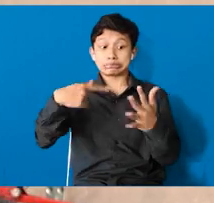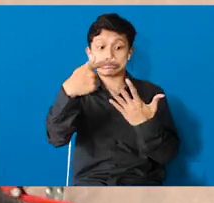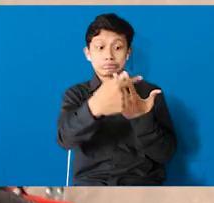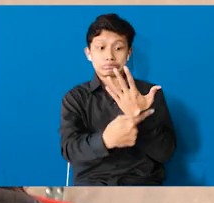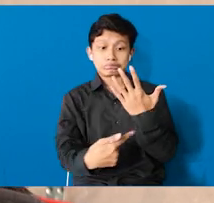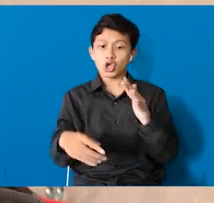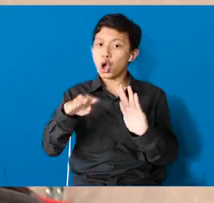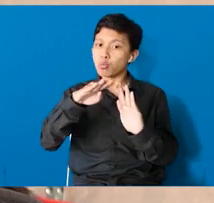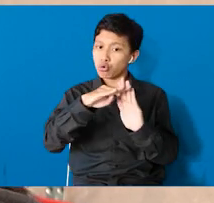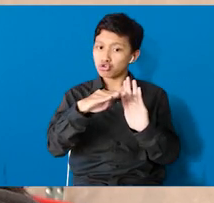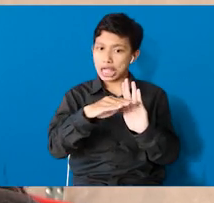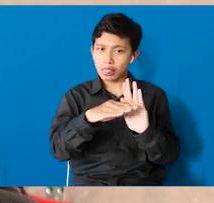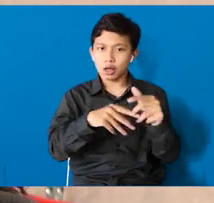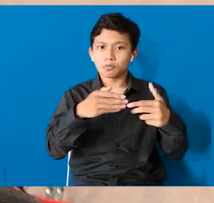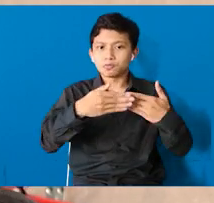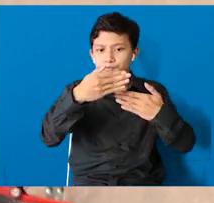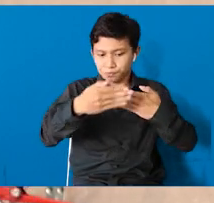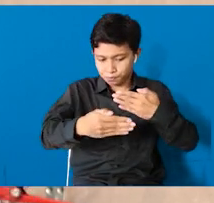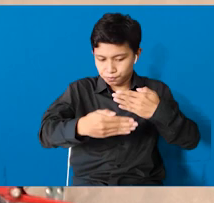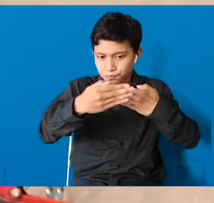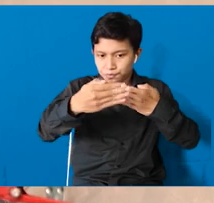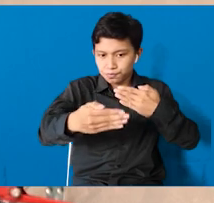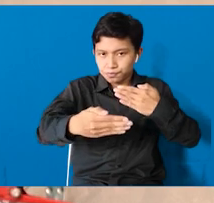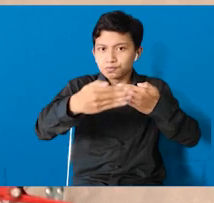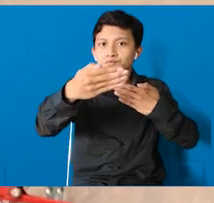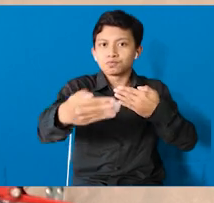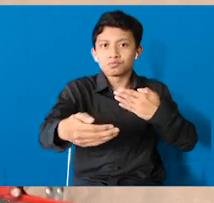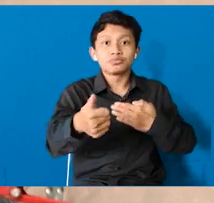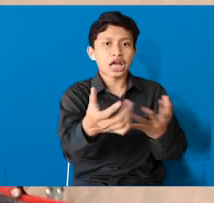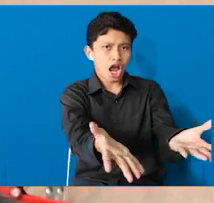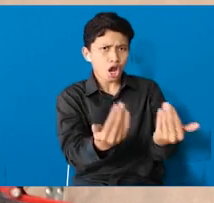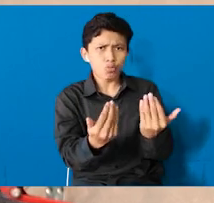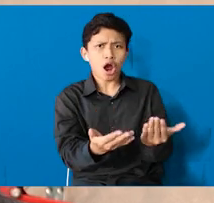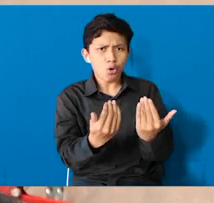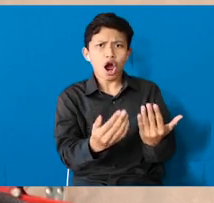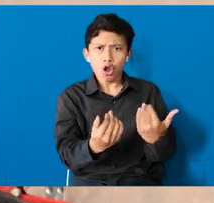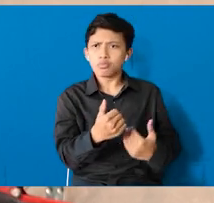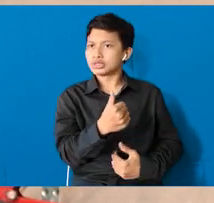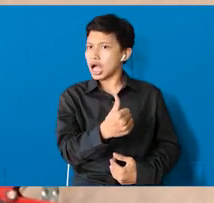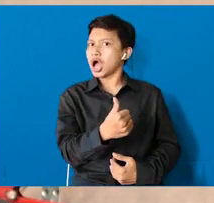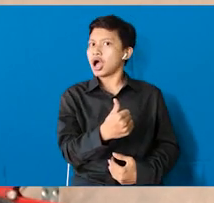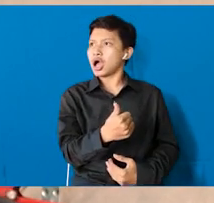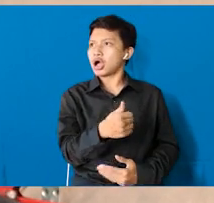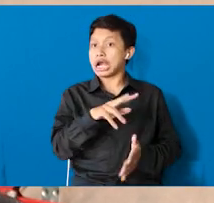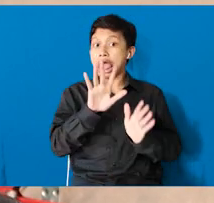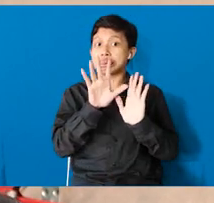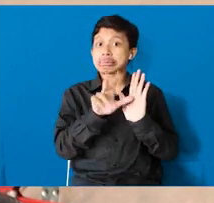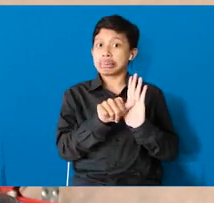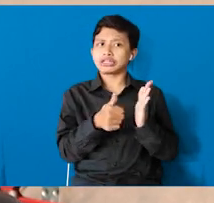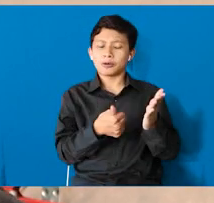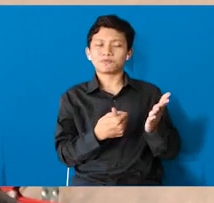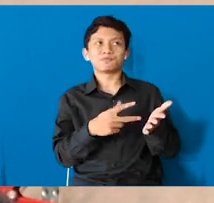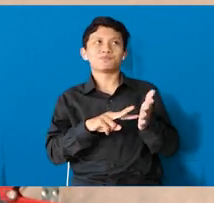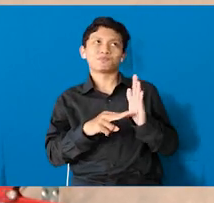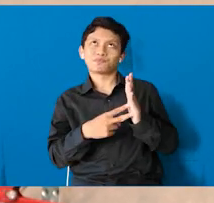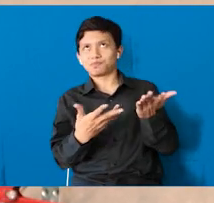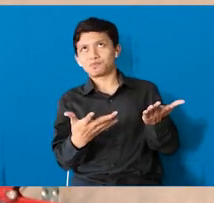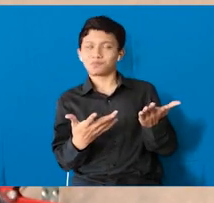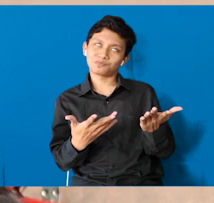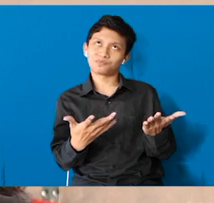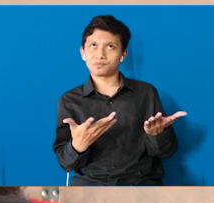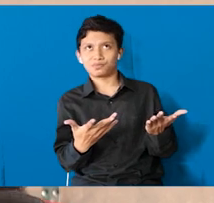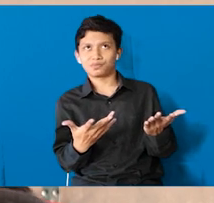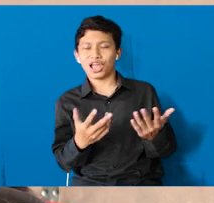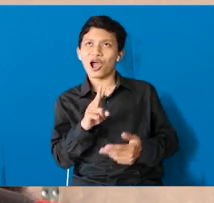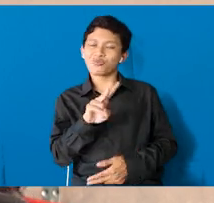5 langkah meja ini, kami bisa menggandeng teman inklusi dan juga kader, kami sudah berkurang